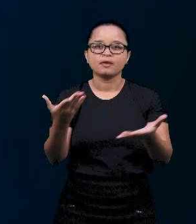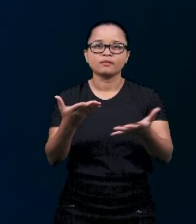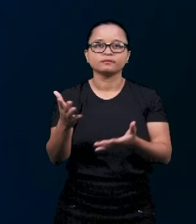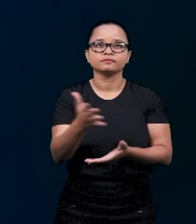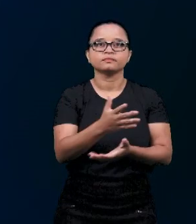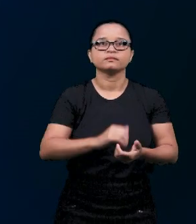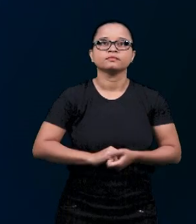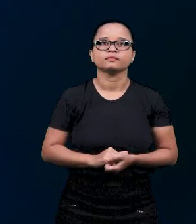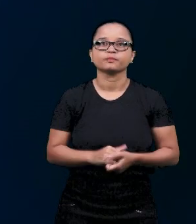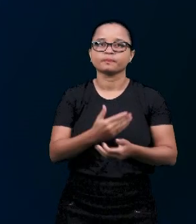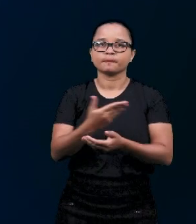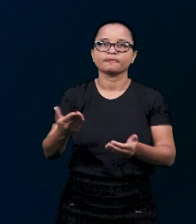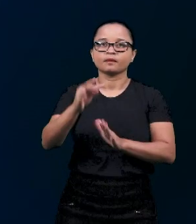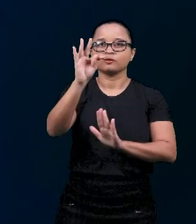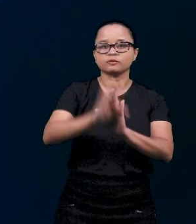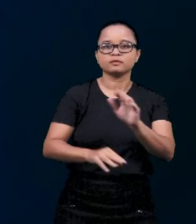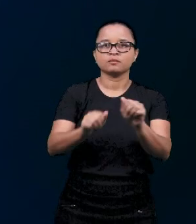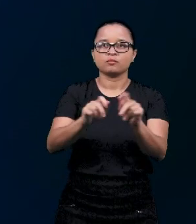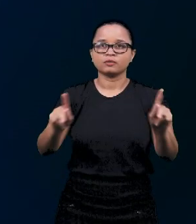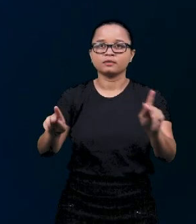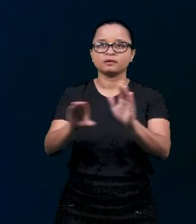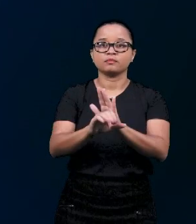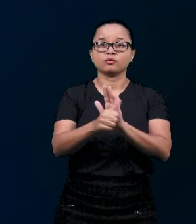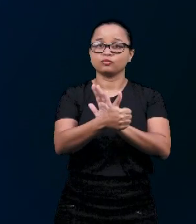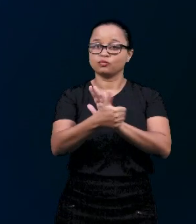Apocalypse chapitre 12, verset 11,